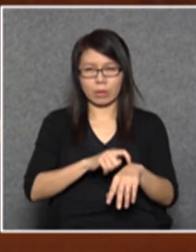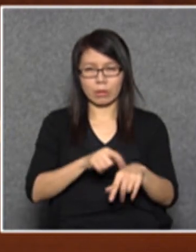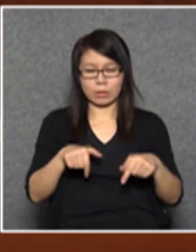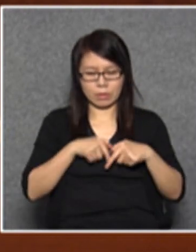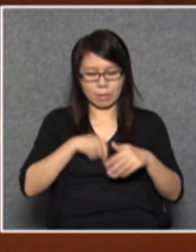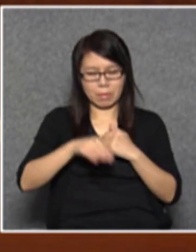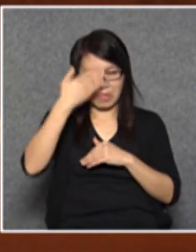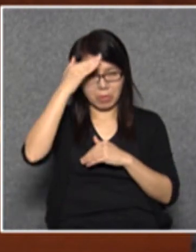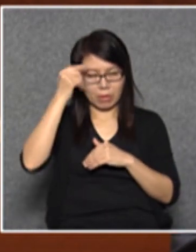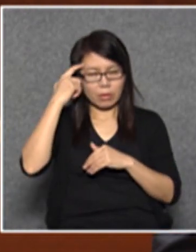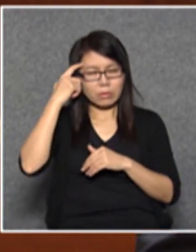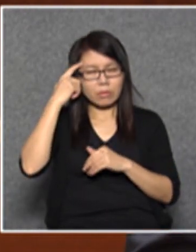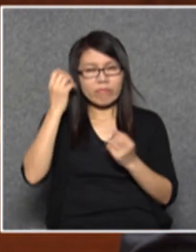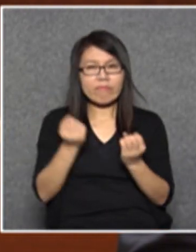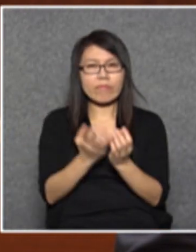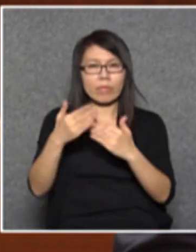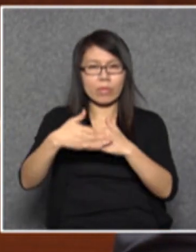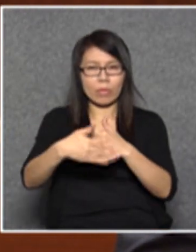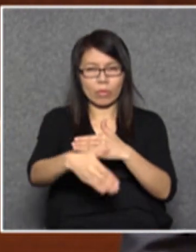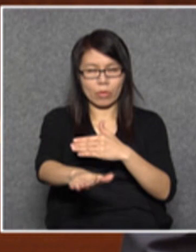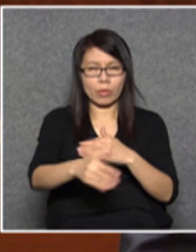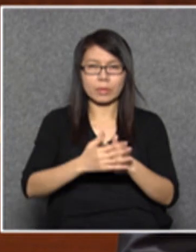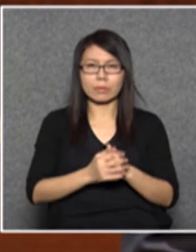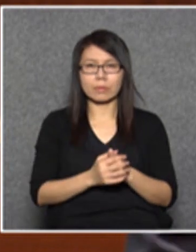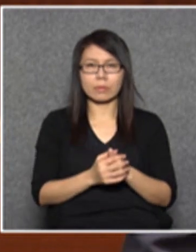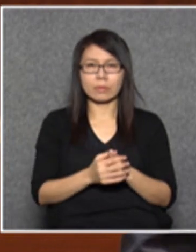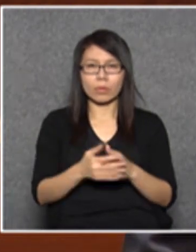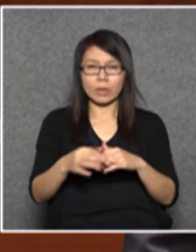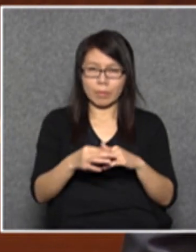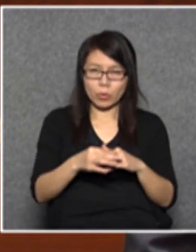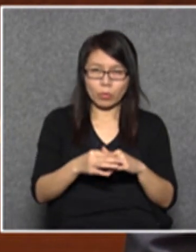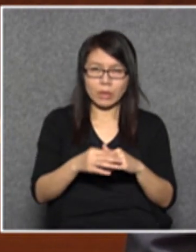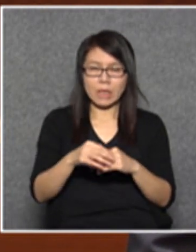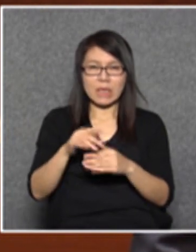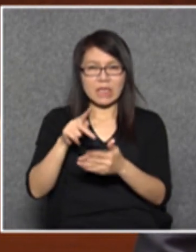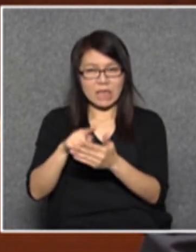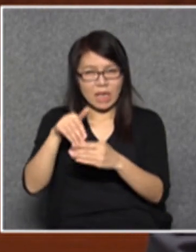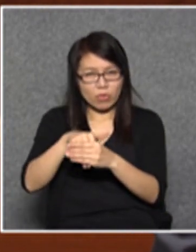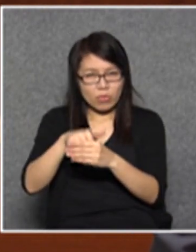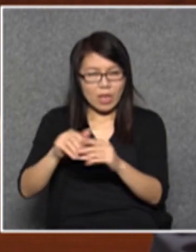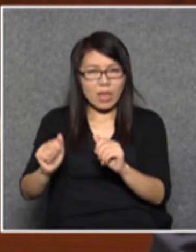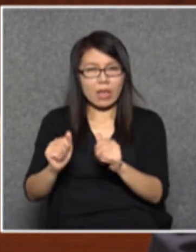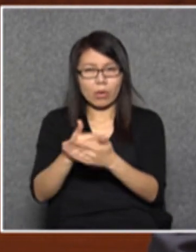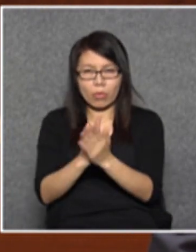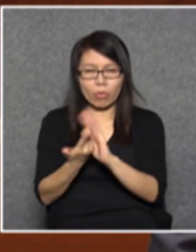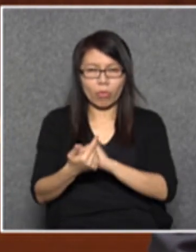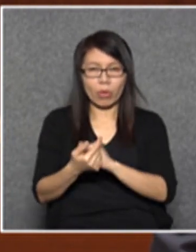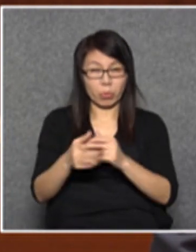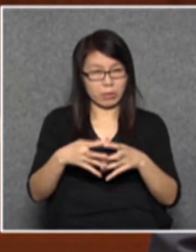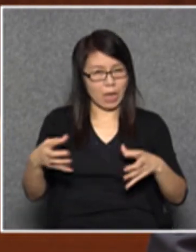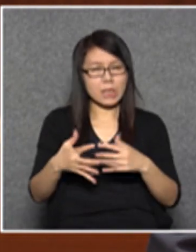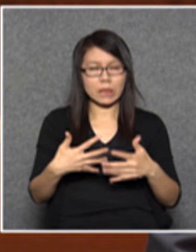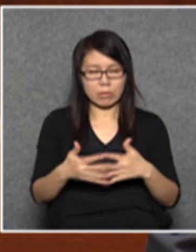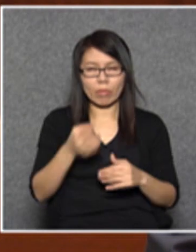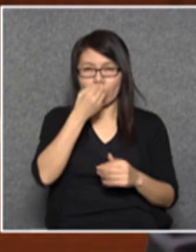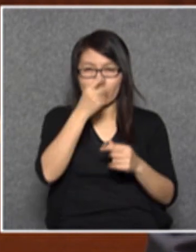次發生在外面的跟金融有關、跟債務有關的事呢不是小事，香港的經濟